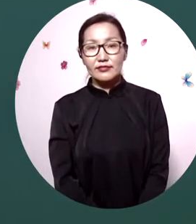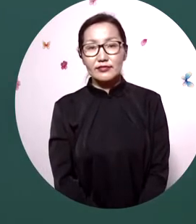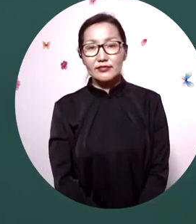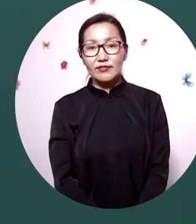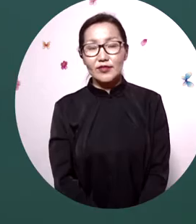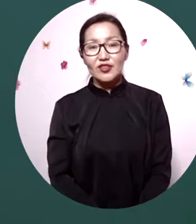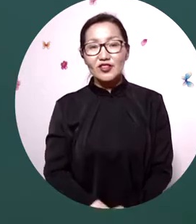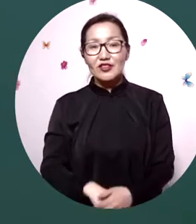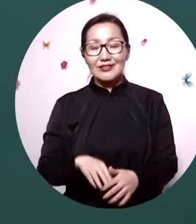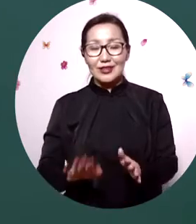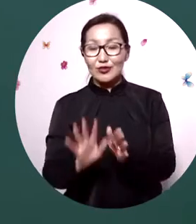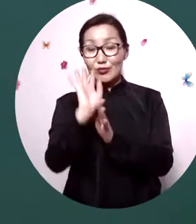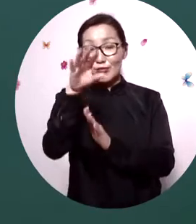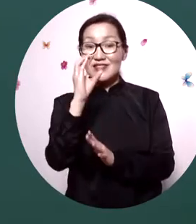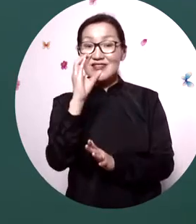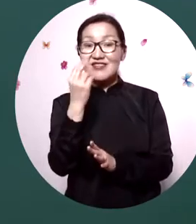Явахыг